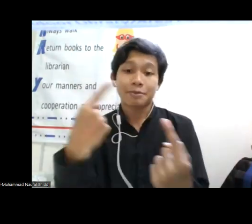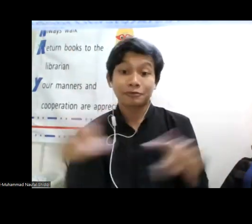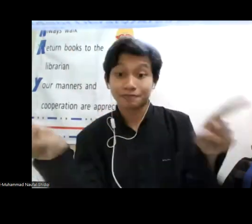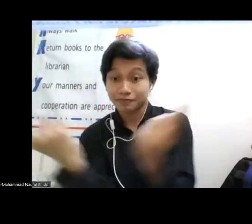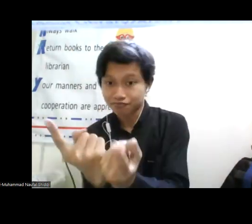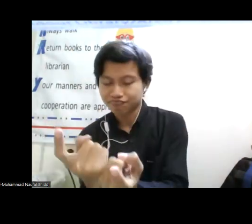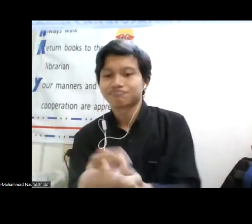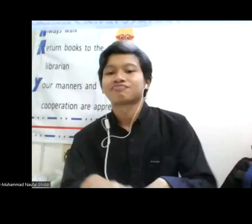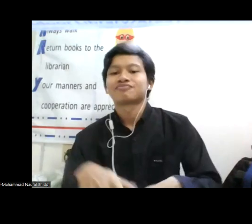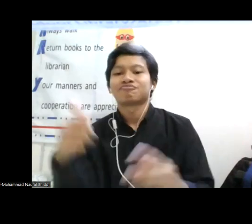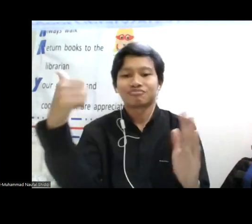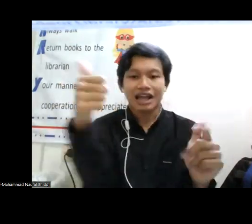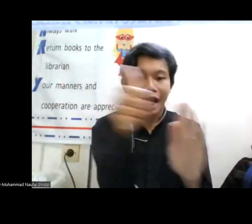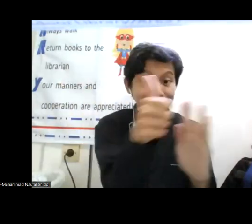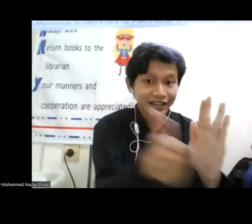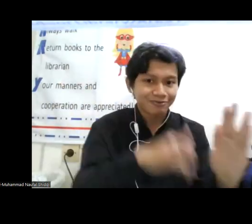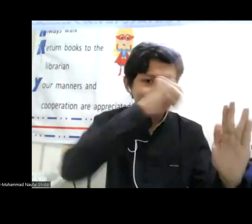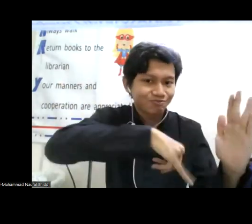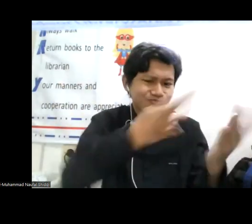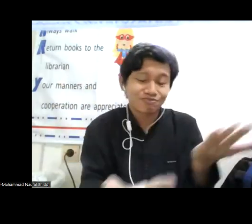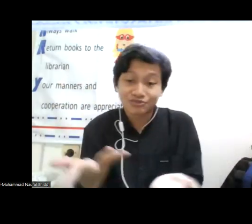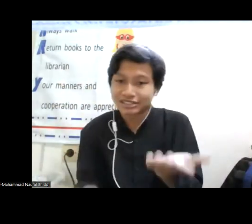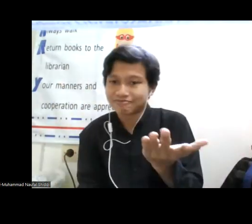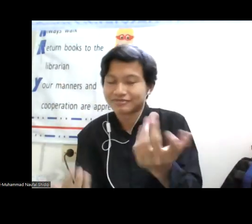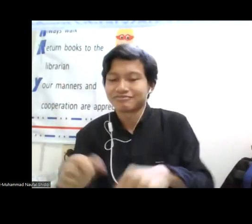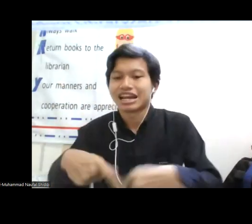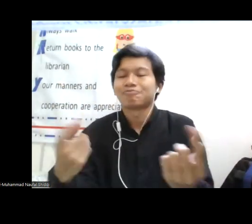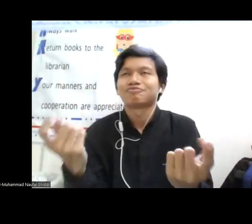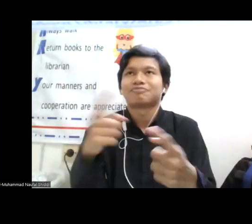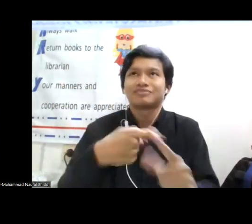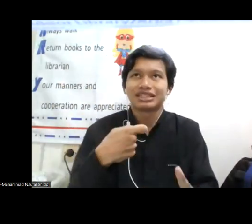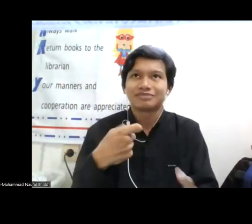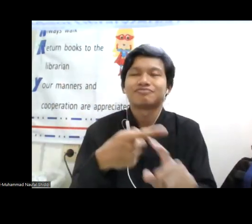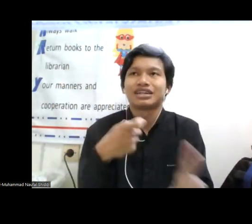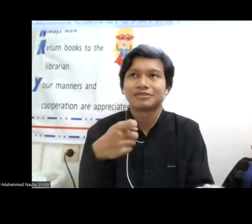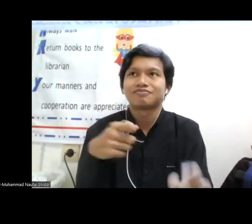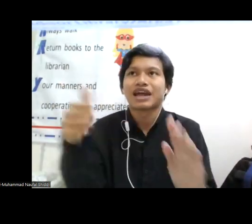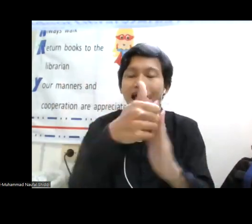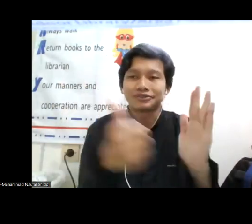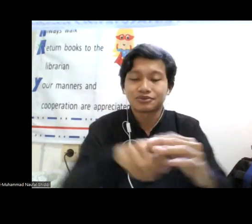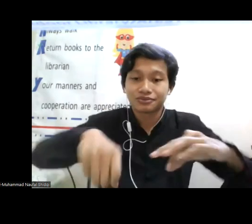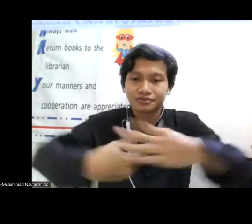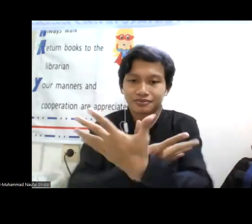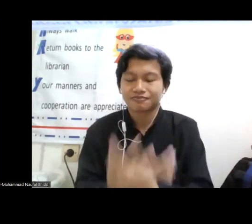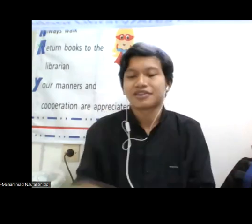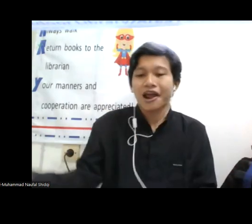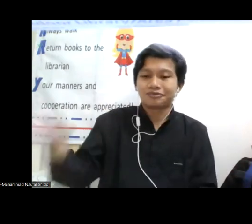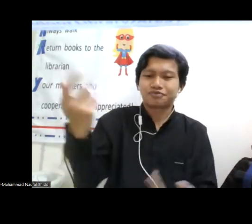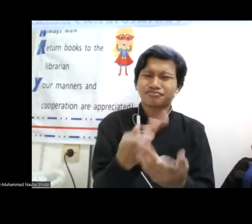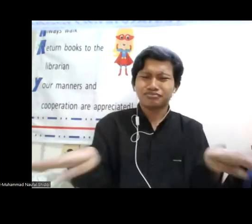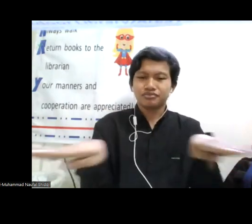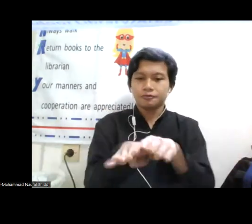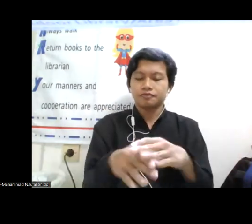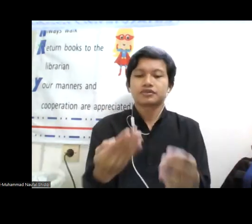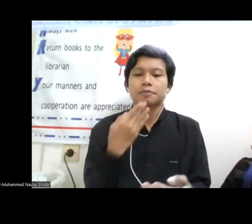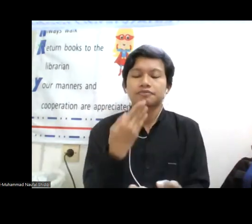webinar yang diselenggarakan yang diselenggarakan oleh perpustakaan UIN Sunan Kalijaga berikutnya marilah kita tutup kegiatan pagi ini dengan